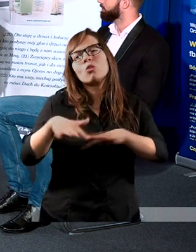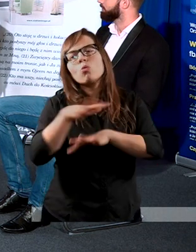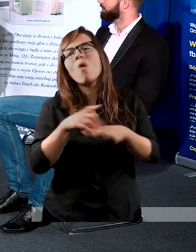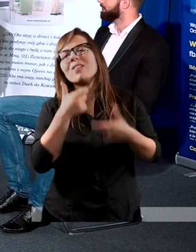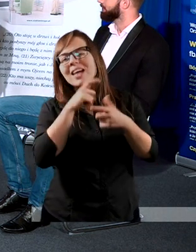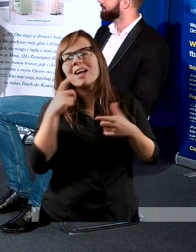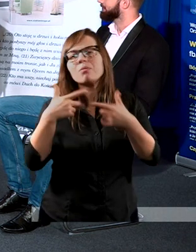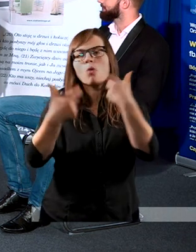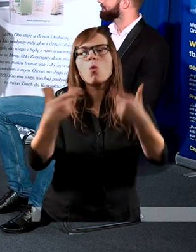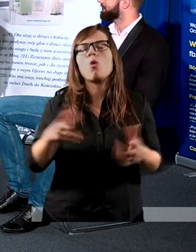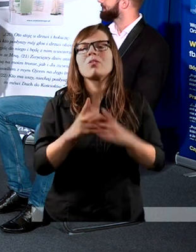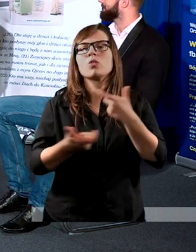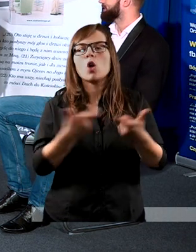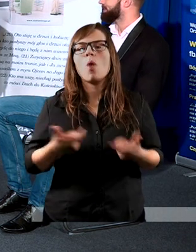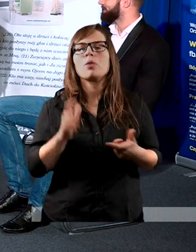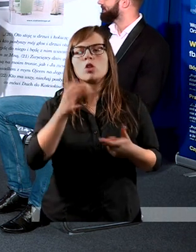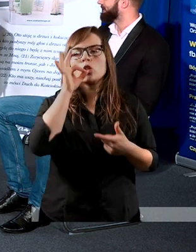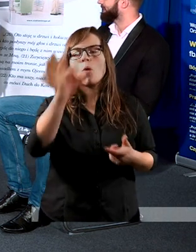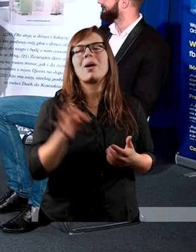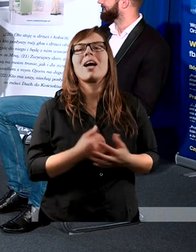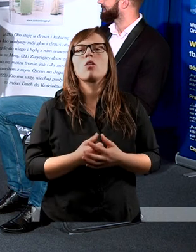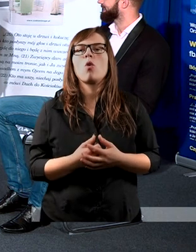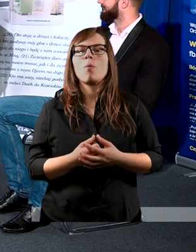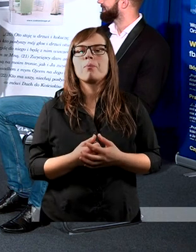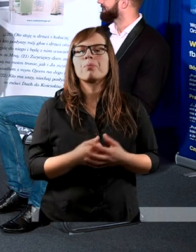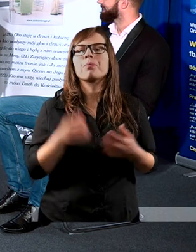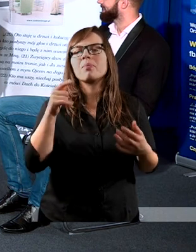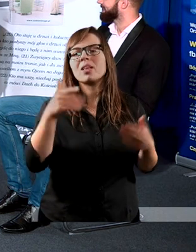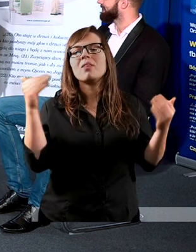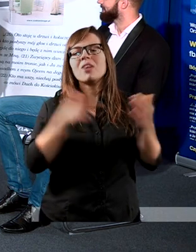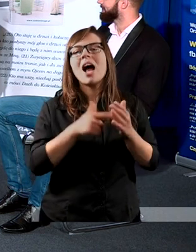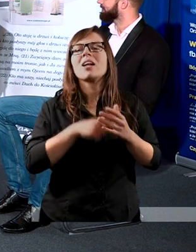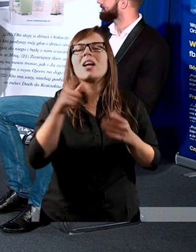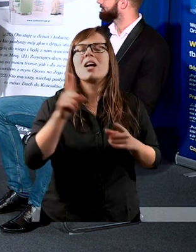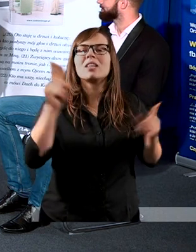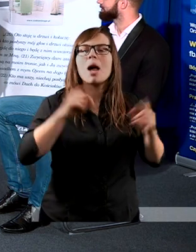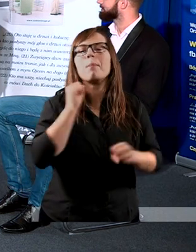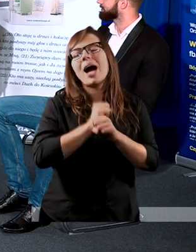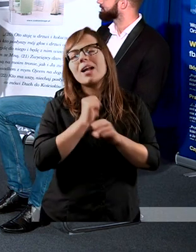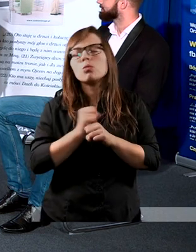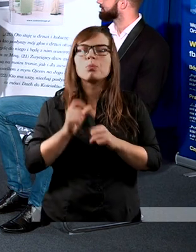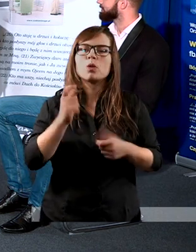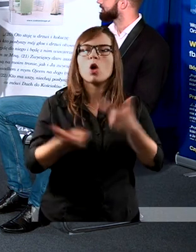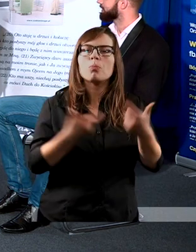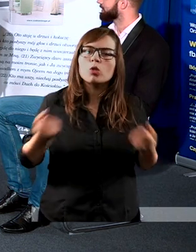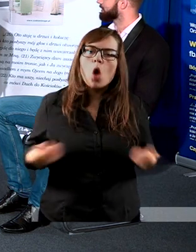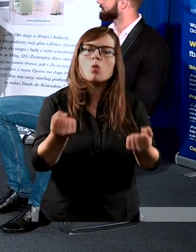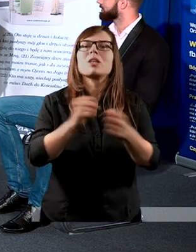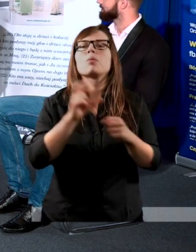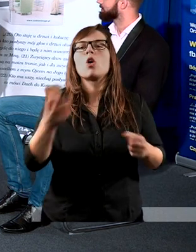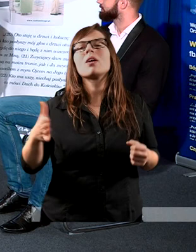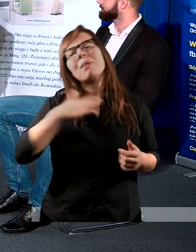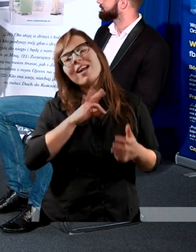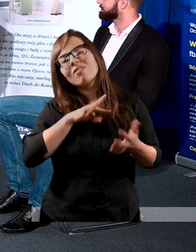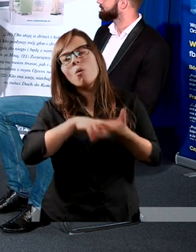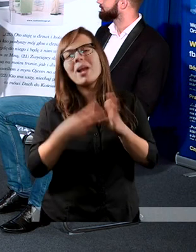duchownymi, wszyscy... Ale nie, trzeba. Dlaczego musimy być duchownymi, żeby służyć innym? No dobrze, innym. Ale wtedy jak nie jesteśmy, to jednak pracujemy i do czegoś dążymy i mamy